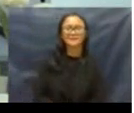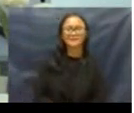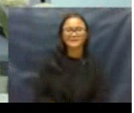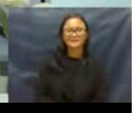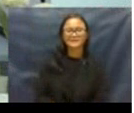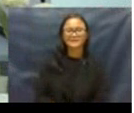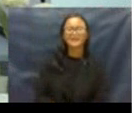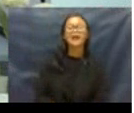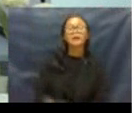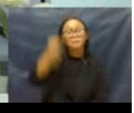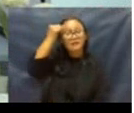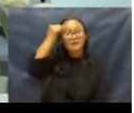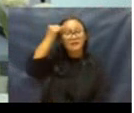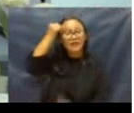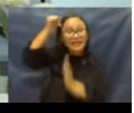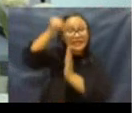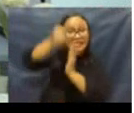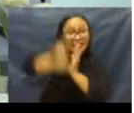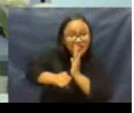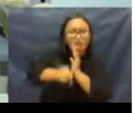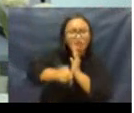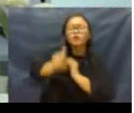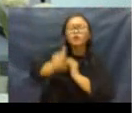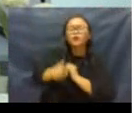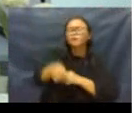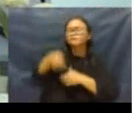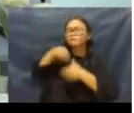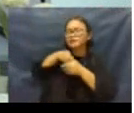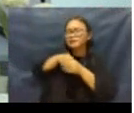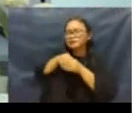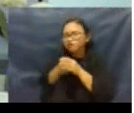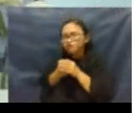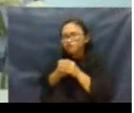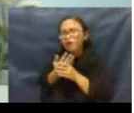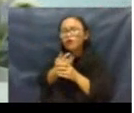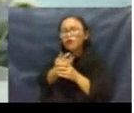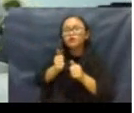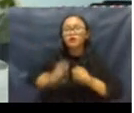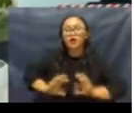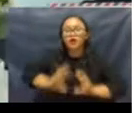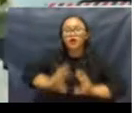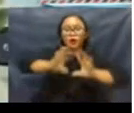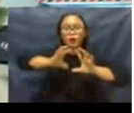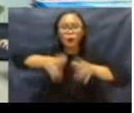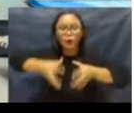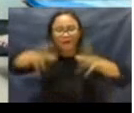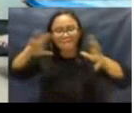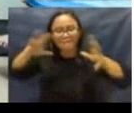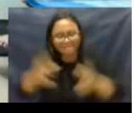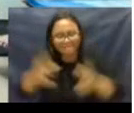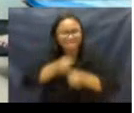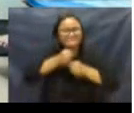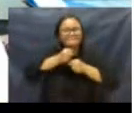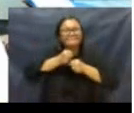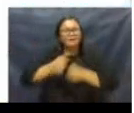Berpikir kritis perlu ditanam agar dunia dalam genggam.